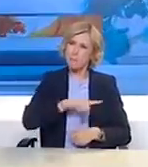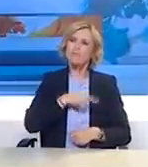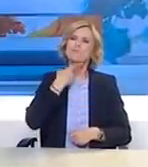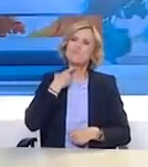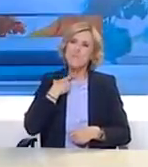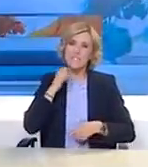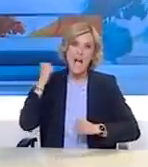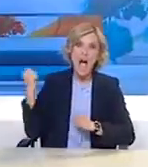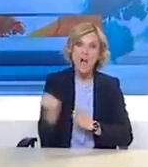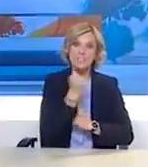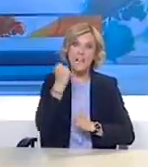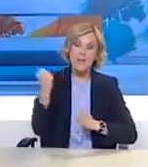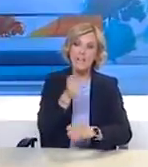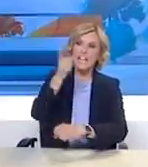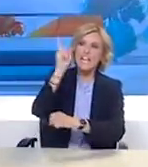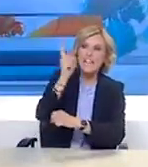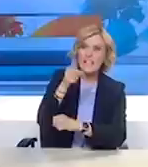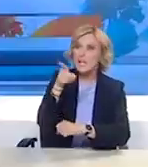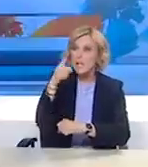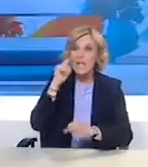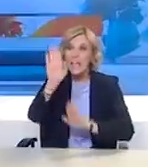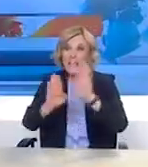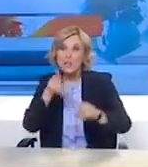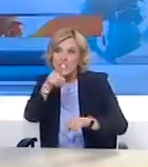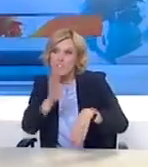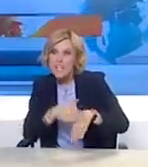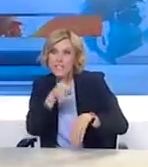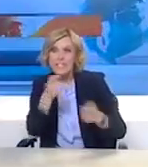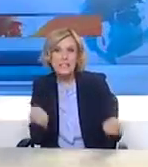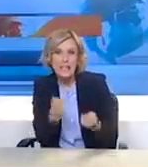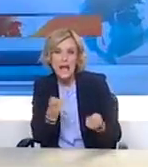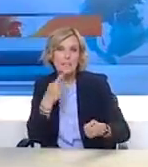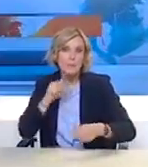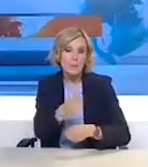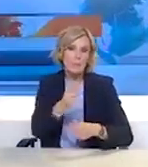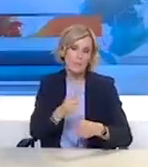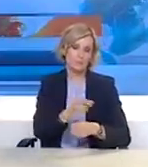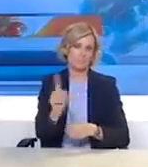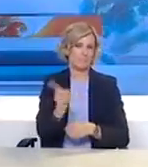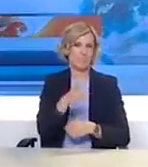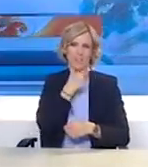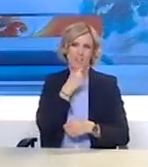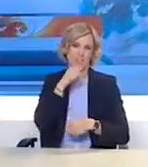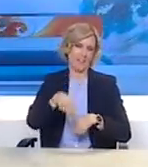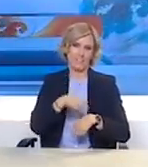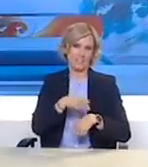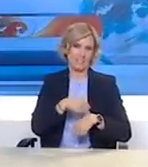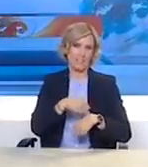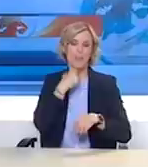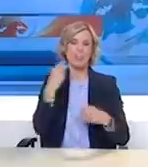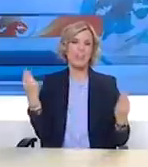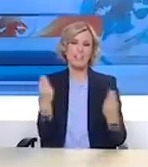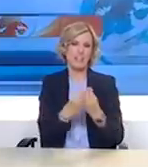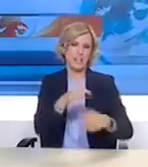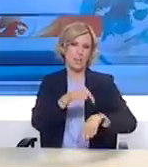εξαντλείται η αυστηρότητά μας στους άλλους, να καταγγέλουμε τους γείτονές μας. Δεν είναι η ευκαιρία να τα βάλω με το διπλανό μου. Δεν είναι η